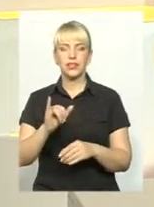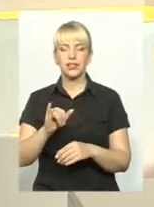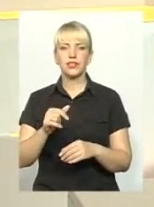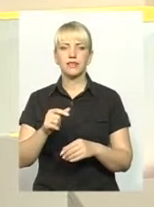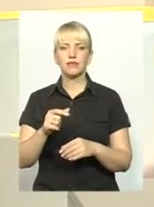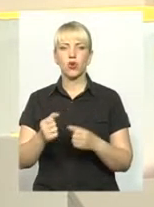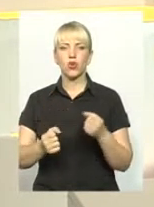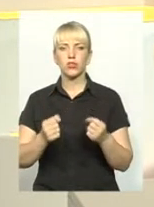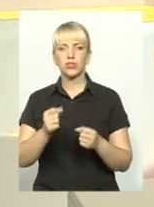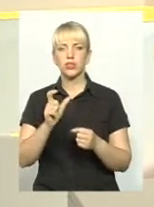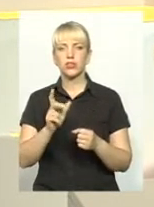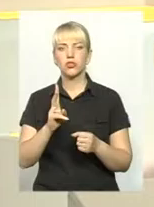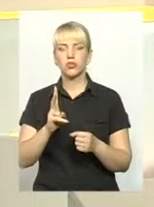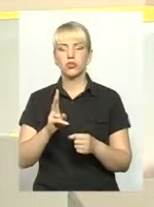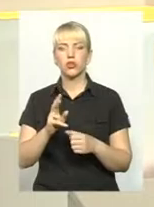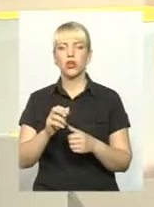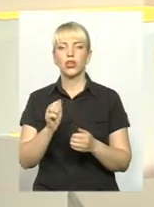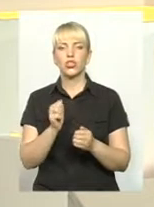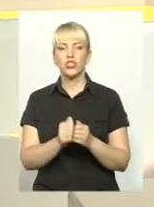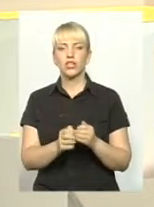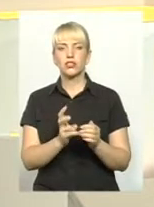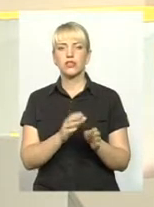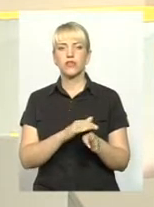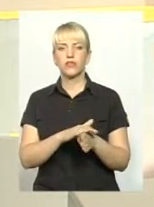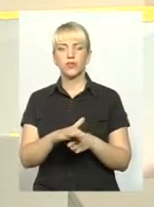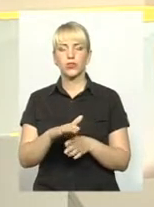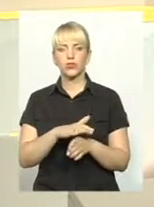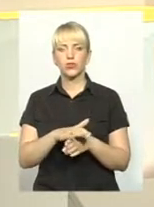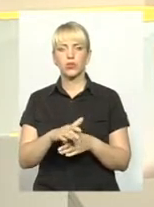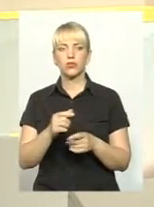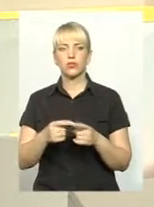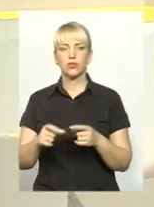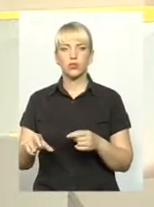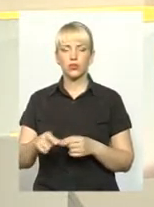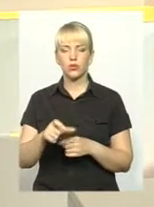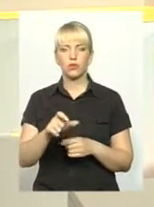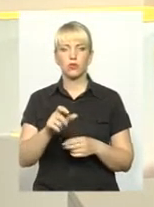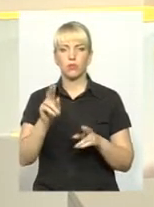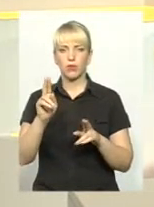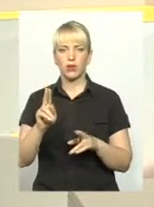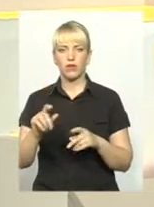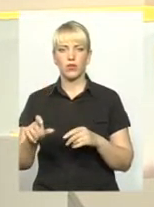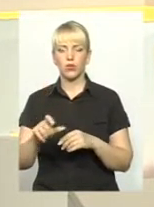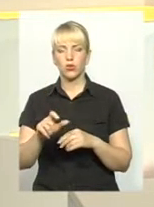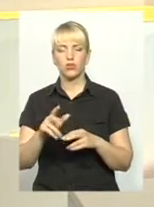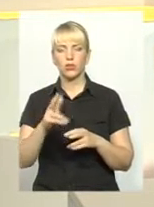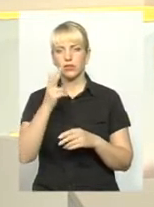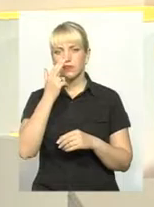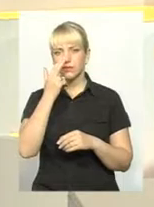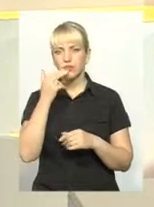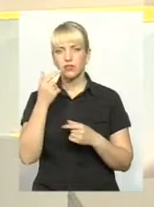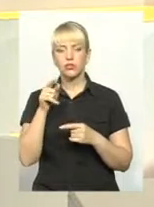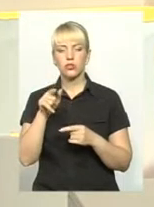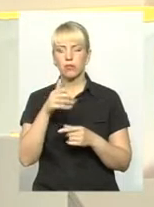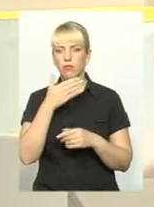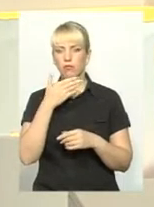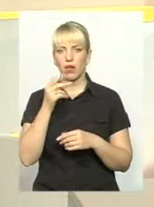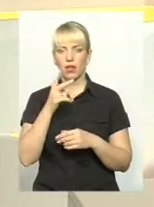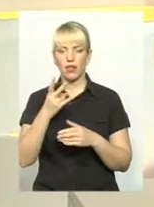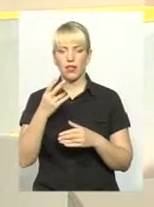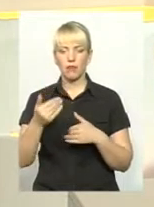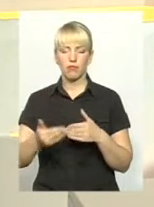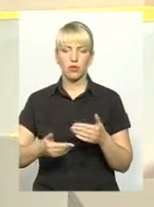який навіть досить часто їздить тим шляхом, тією дорогою, звичний, що там немає ні пішоходного,